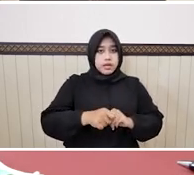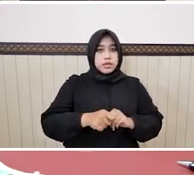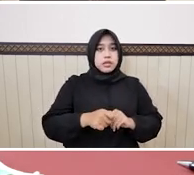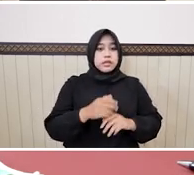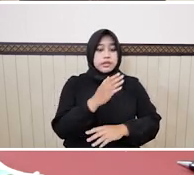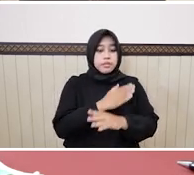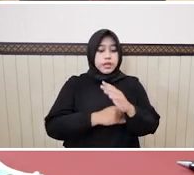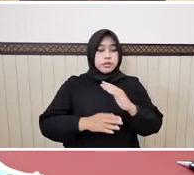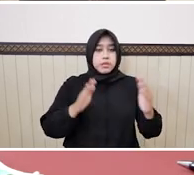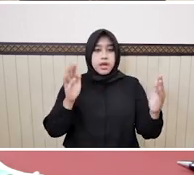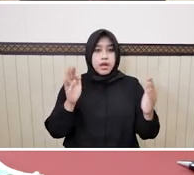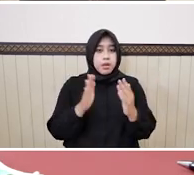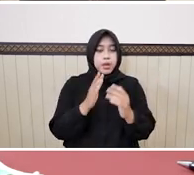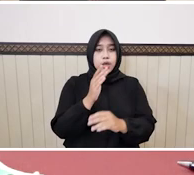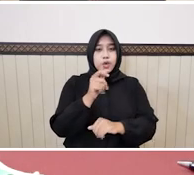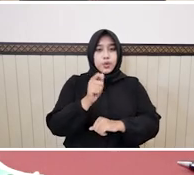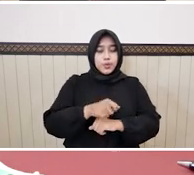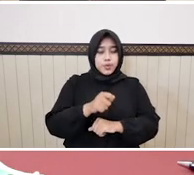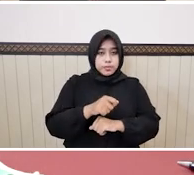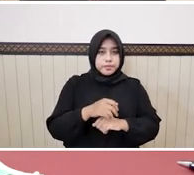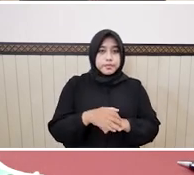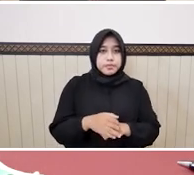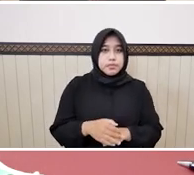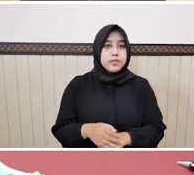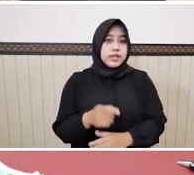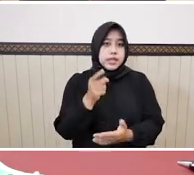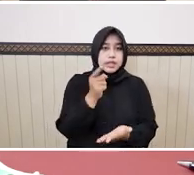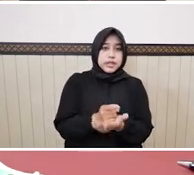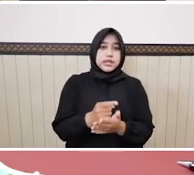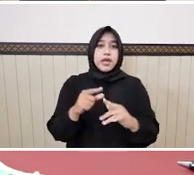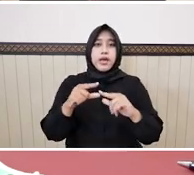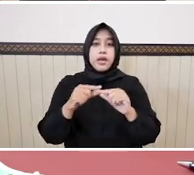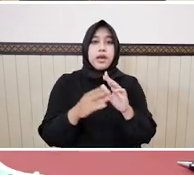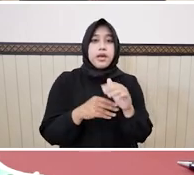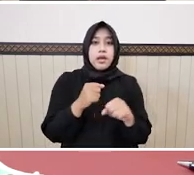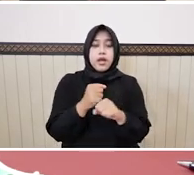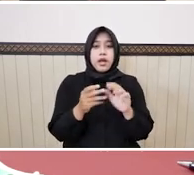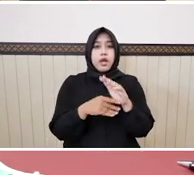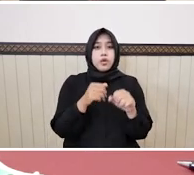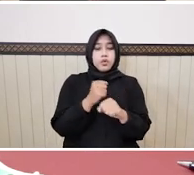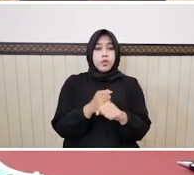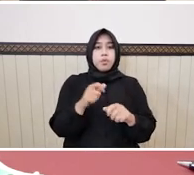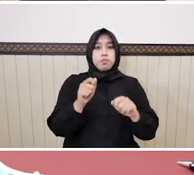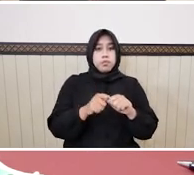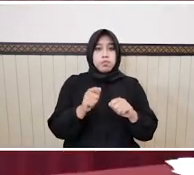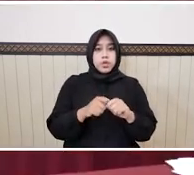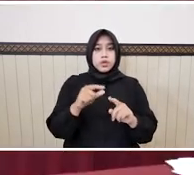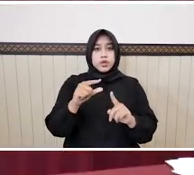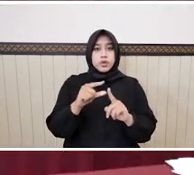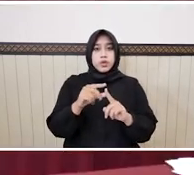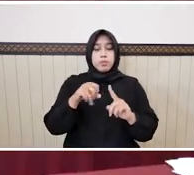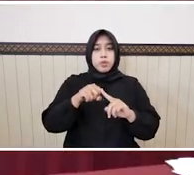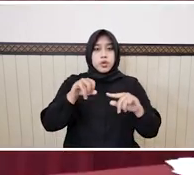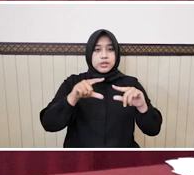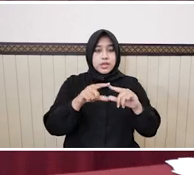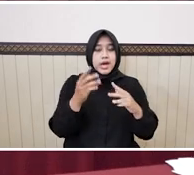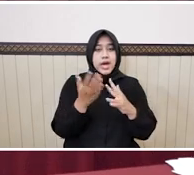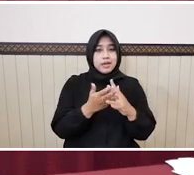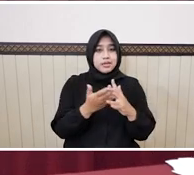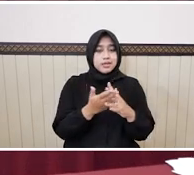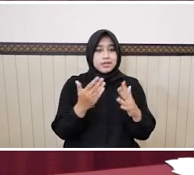berhadapan dengan hukum begitu juga di Kejaksaan Agung sudah membentuk Pokja akses keadilan